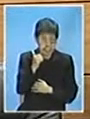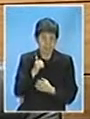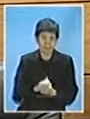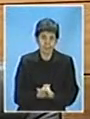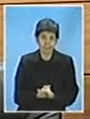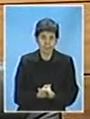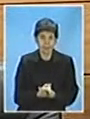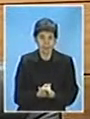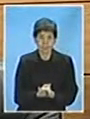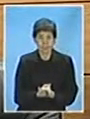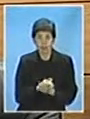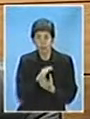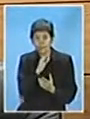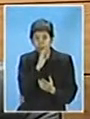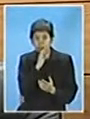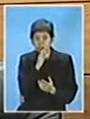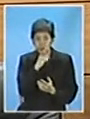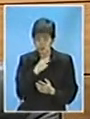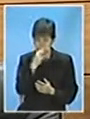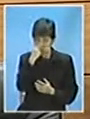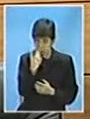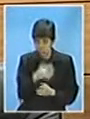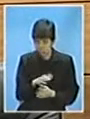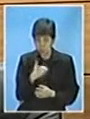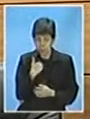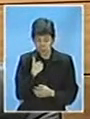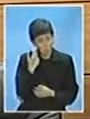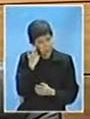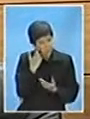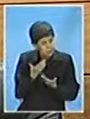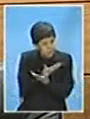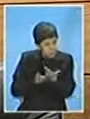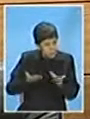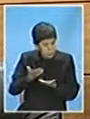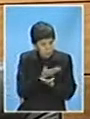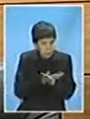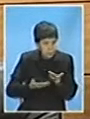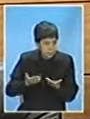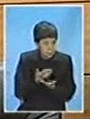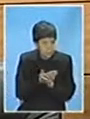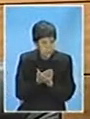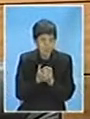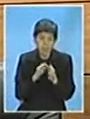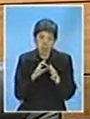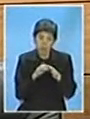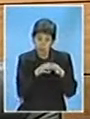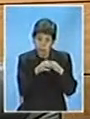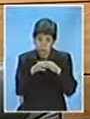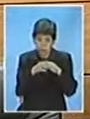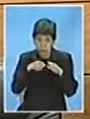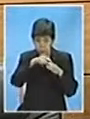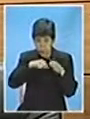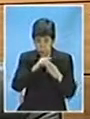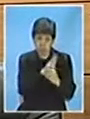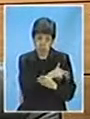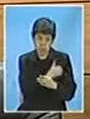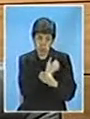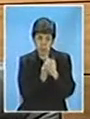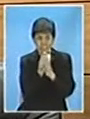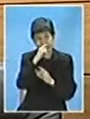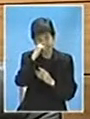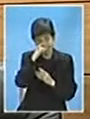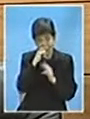เพราะนั้นเมื่อเราเห็นอย่างนี้เราก็แลกเปลี่ยนความคิดเห็นกับตัวแทนของแพทย์แผนไทยที่เข้ามาเ